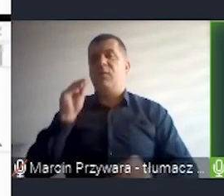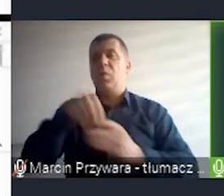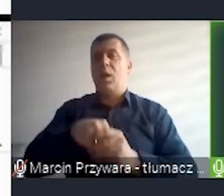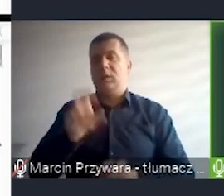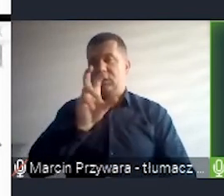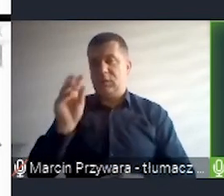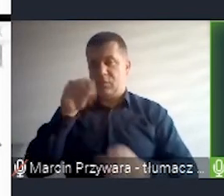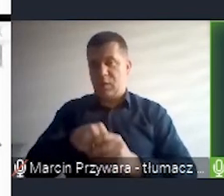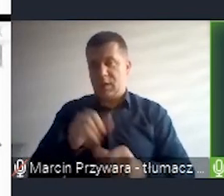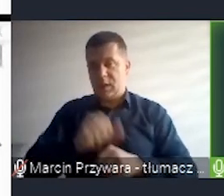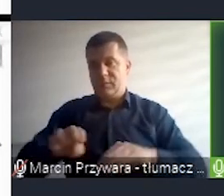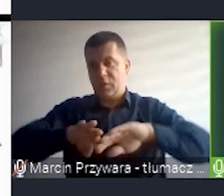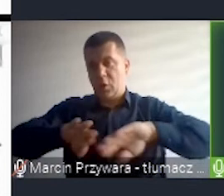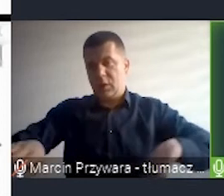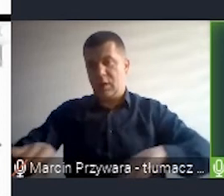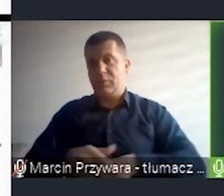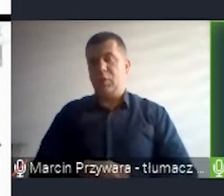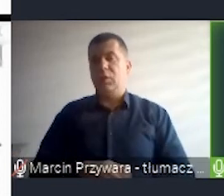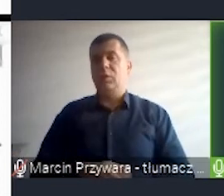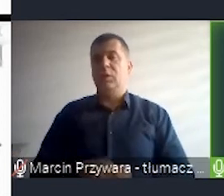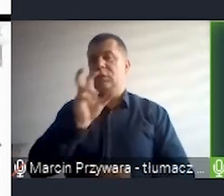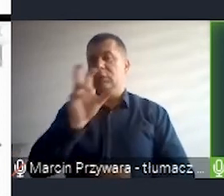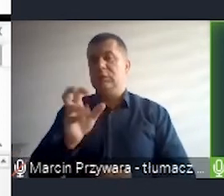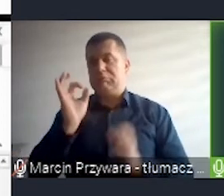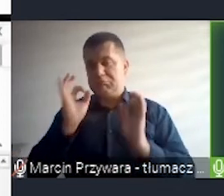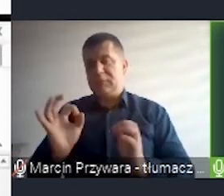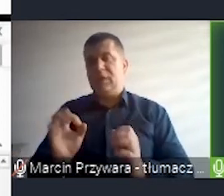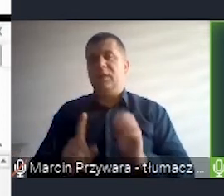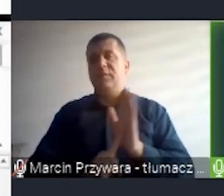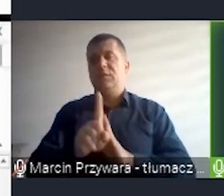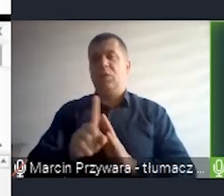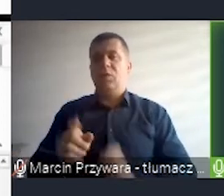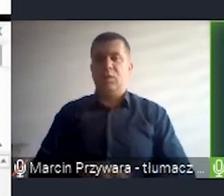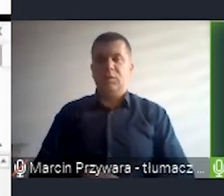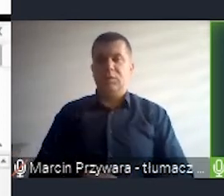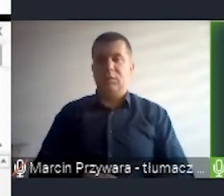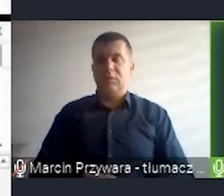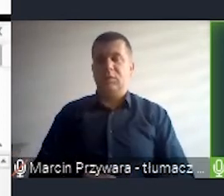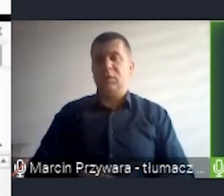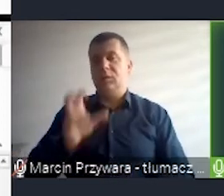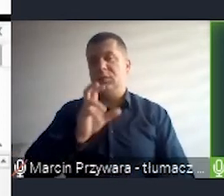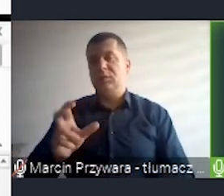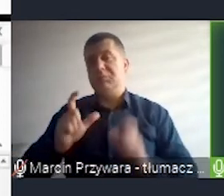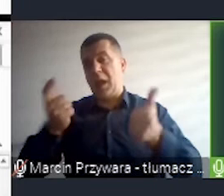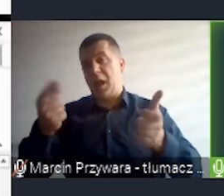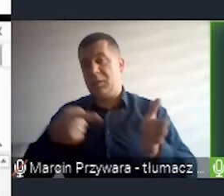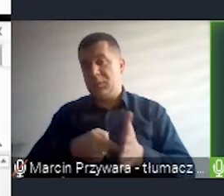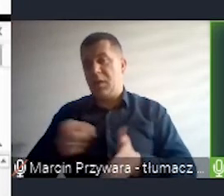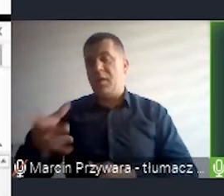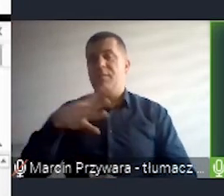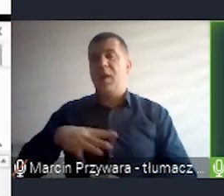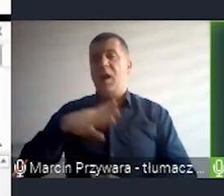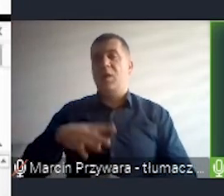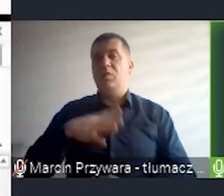wkład jest zapewniony i czy jest odpowiedniej wysokości? Czy nie zdarza się tak, że jego